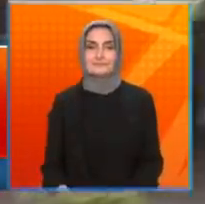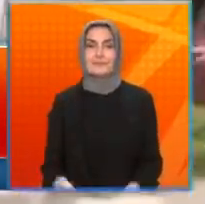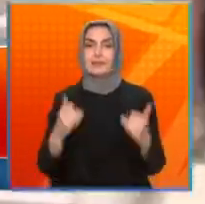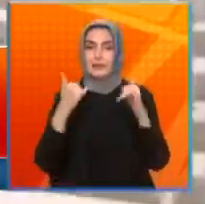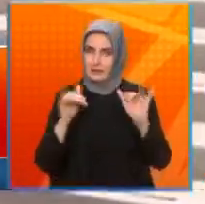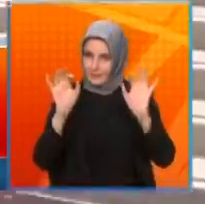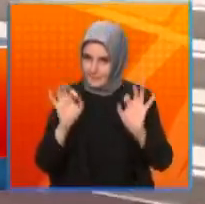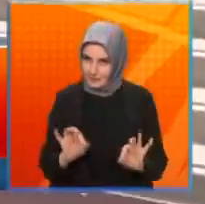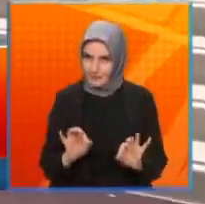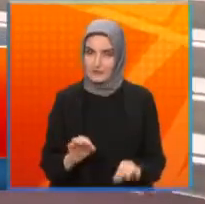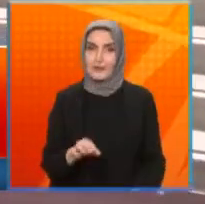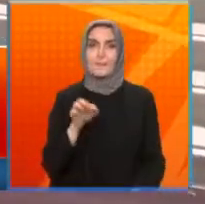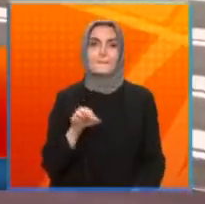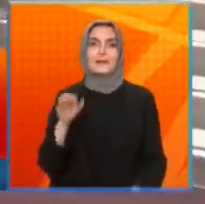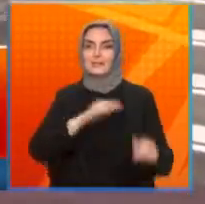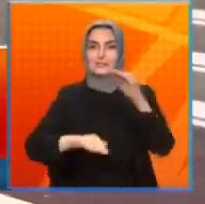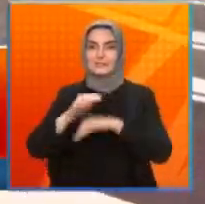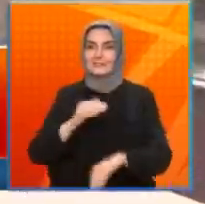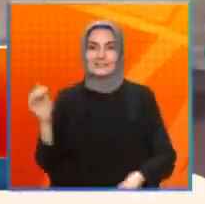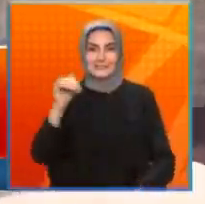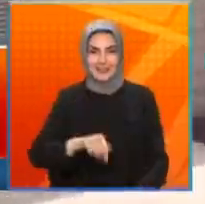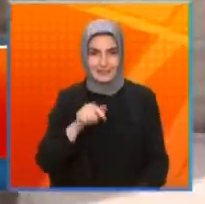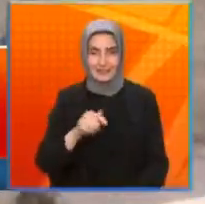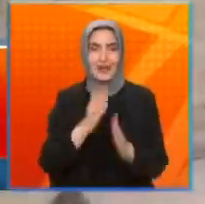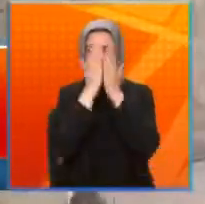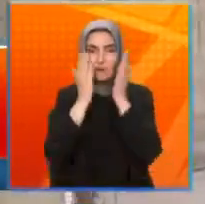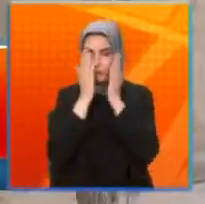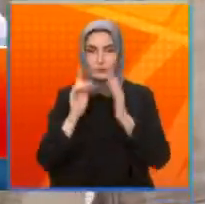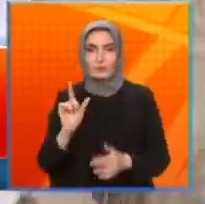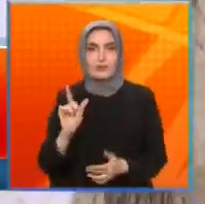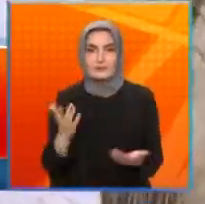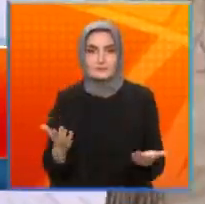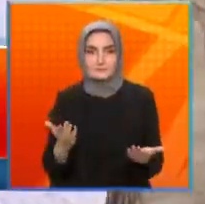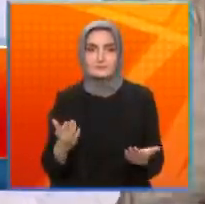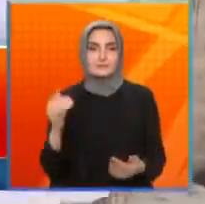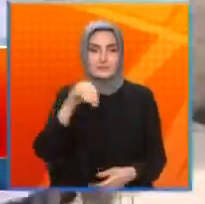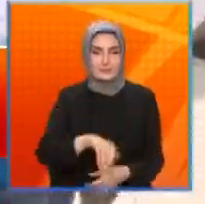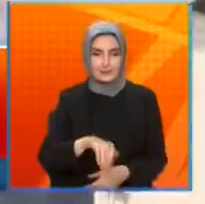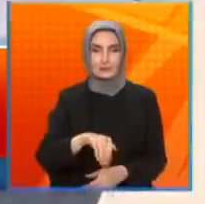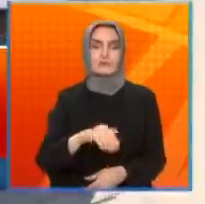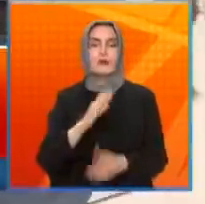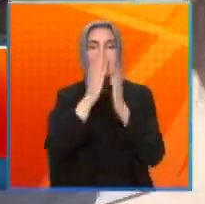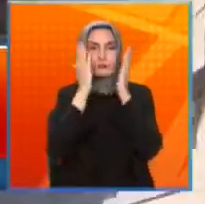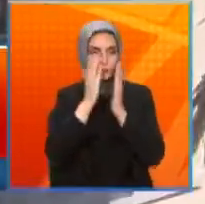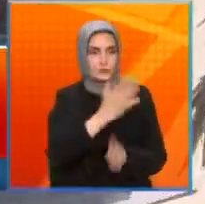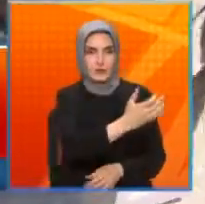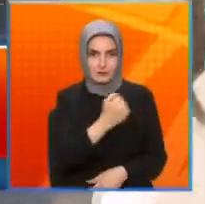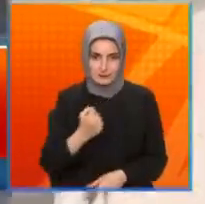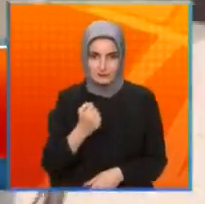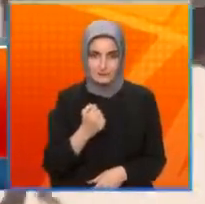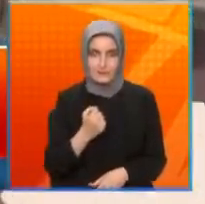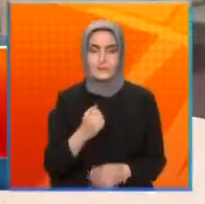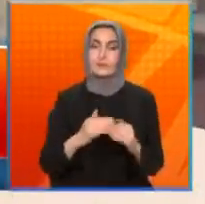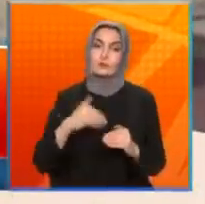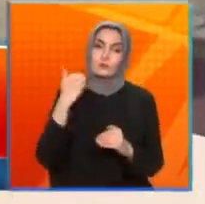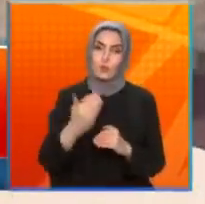Tatiliniz başladı, plaja geldiğiniz havlu ihtiyacınız var. Buraya geliyorsunuz deske, buradan bir havlu alıyorsunuz. Ve bu havluyu kullandıktan sonra bu